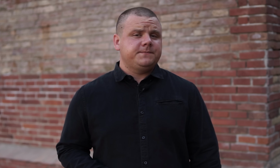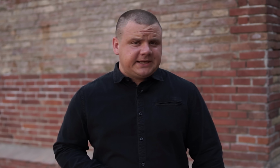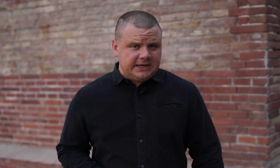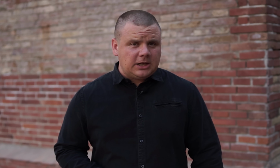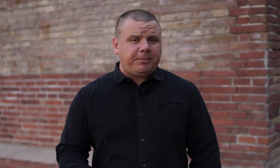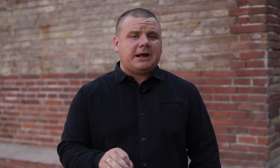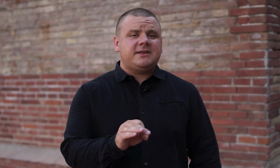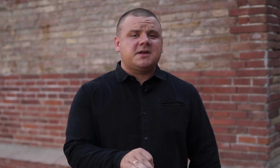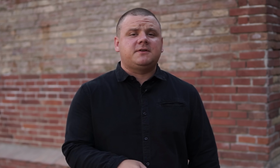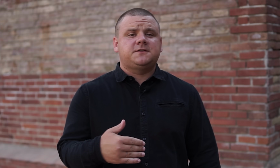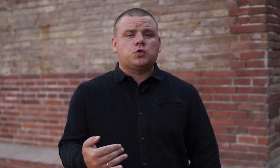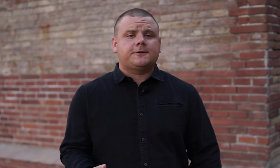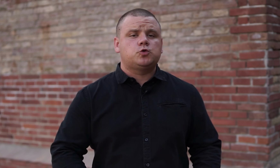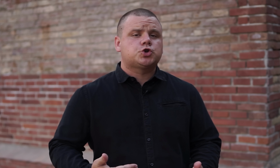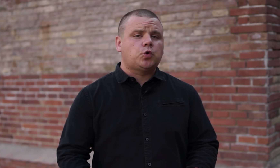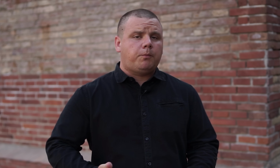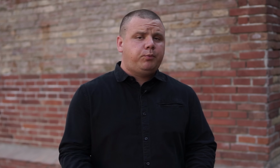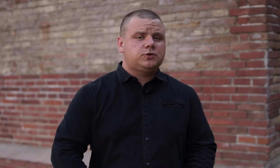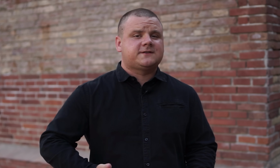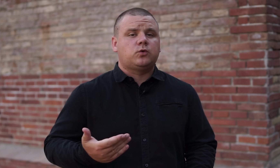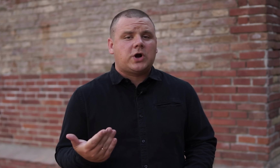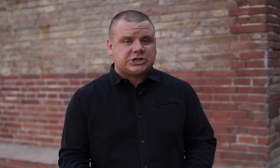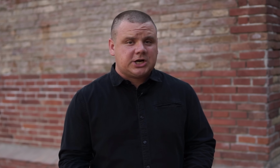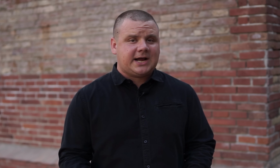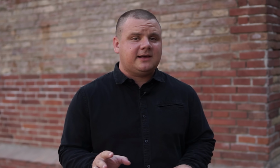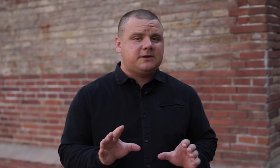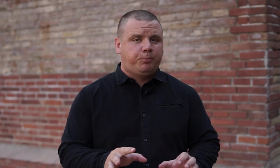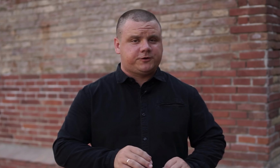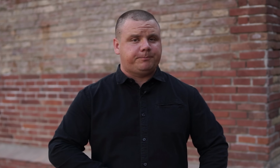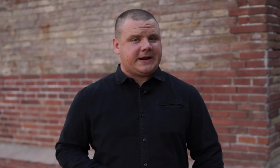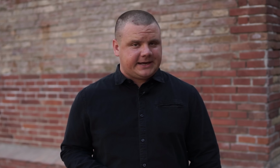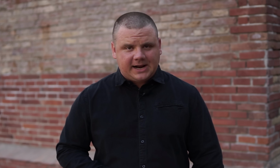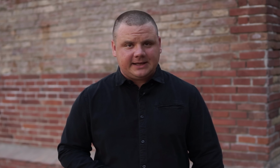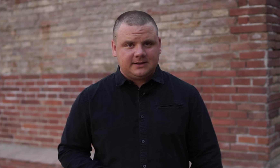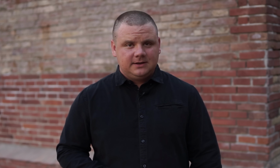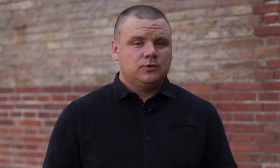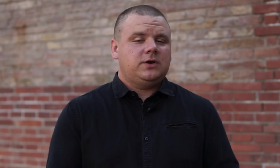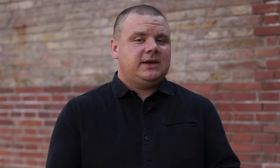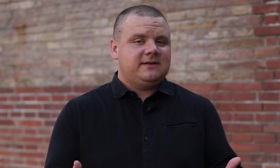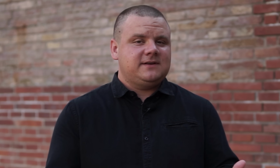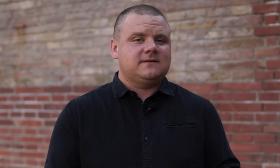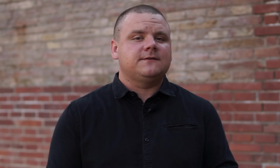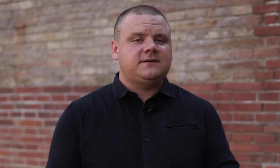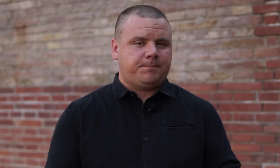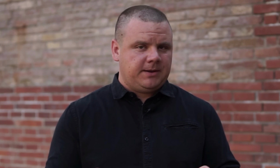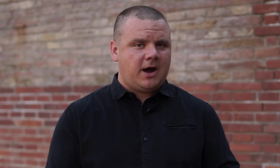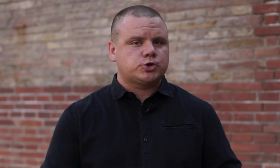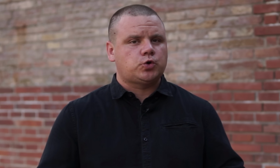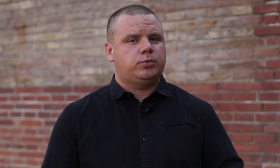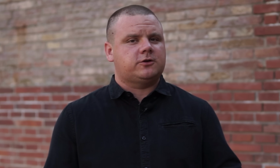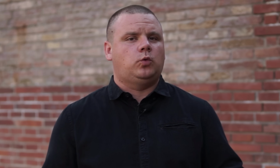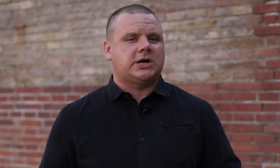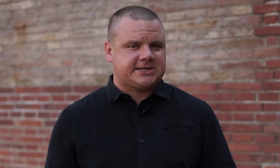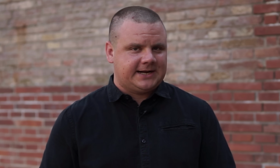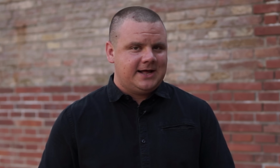Стрелков Гиркин прокомментировал ситуацию, что будет с Лукашенко, если Путин проиграет. Ну и, естественно, все понимают,